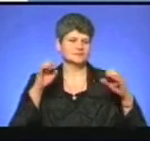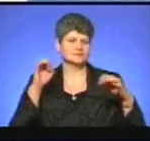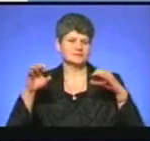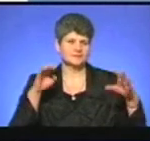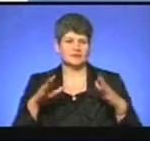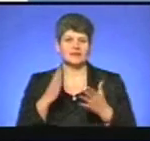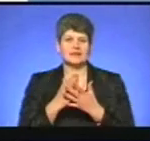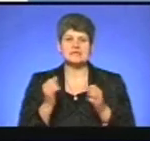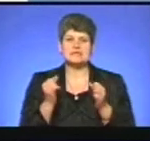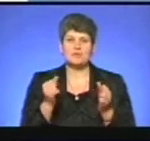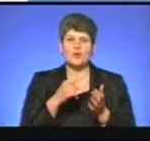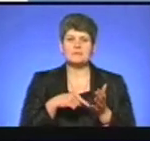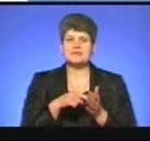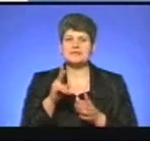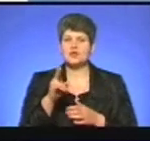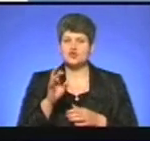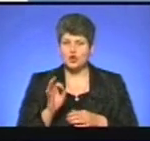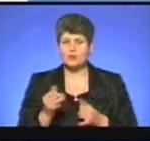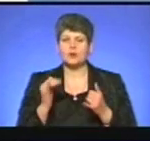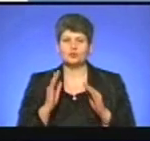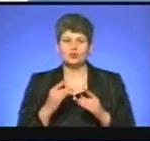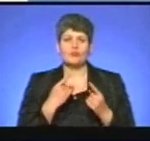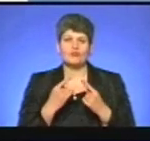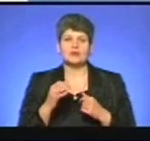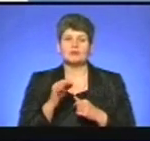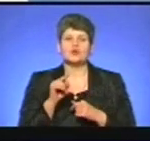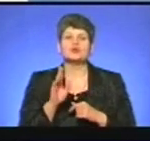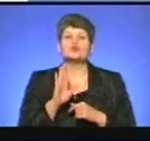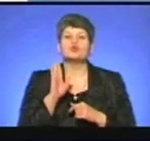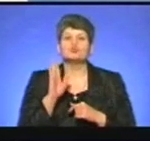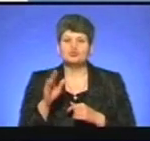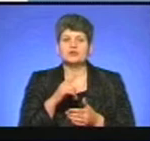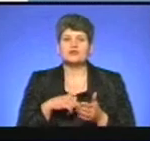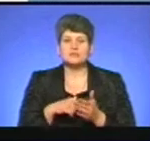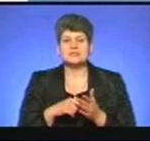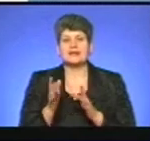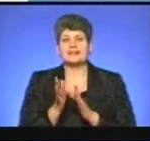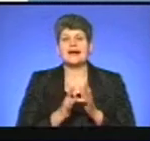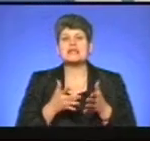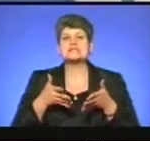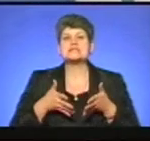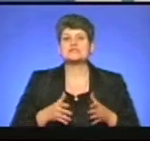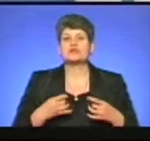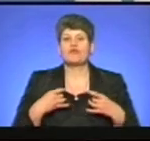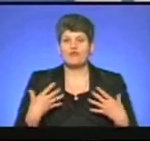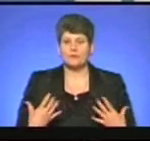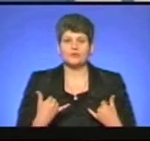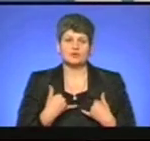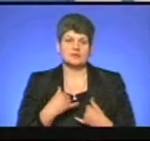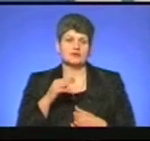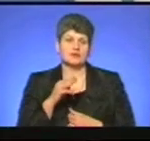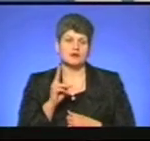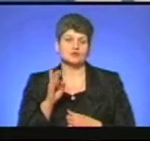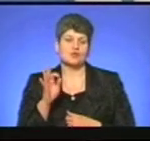зимове містечко. Ми сьогодні з нашим гостем будемо говорити про те, що буде відбуватися в місті на Різдво та Новий рік. У нас у студії Тарас Ковальчук, керівник